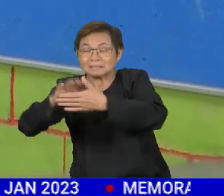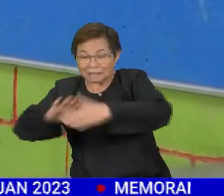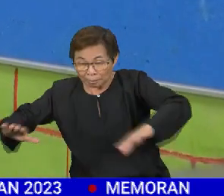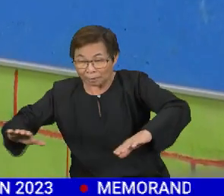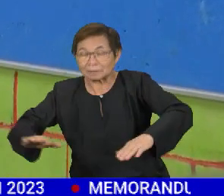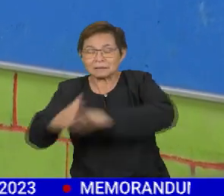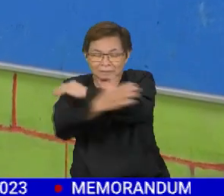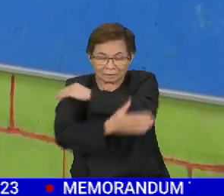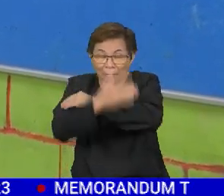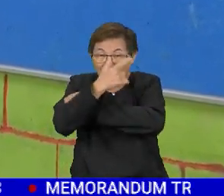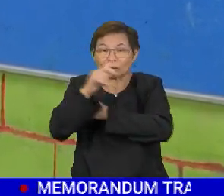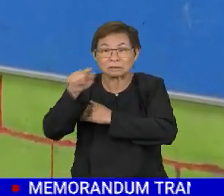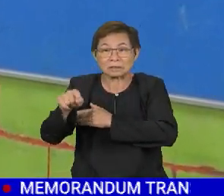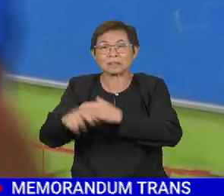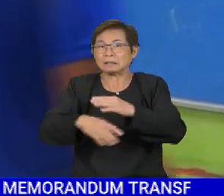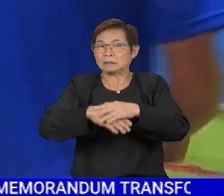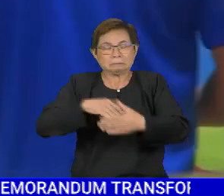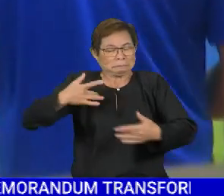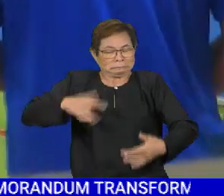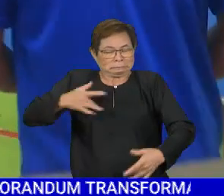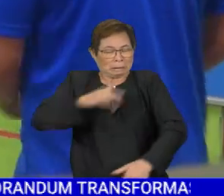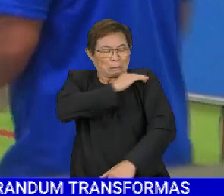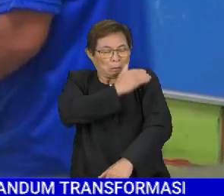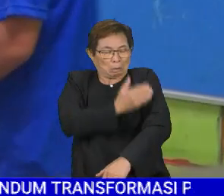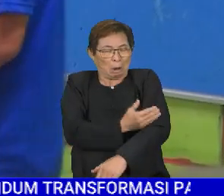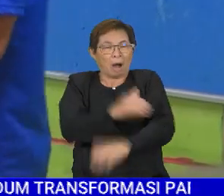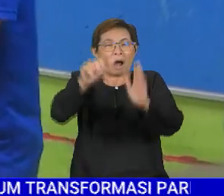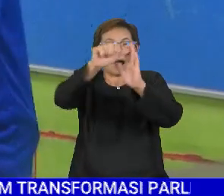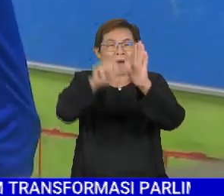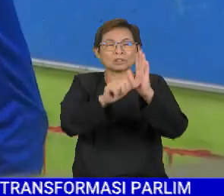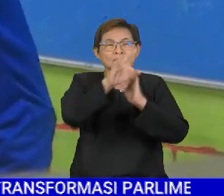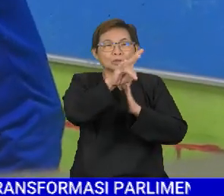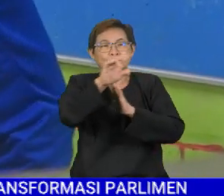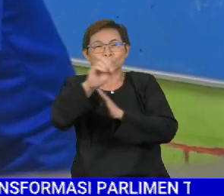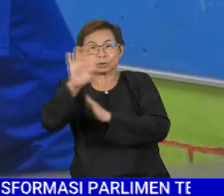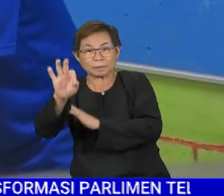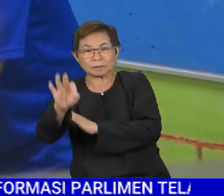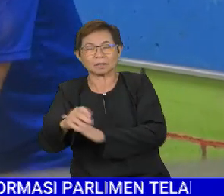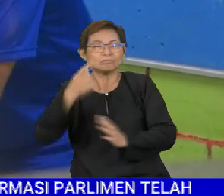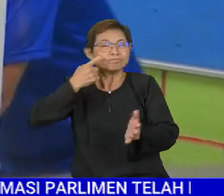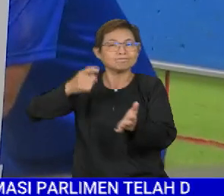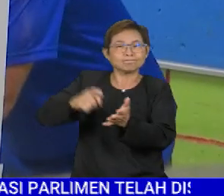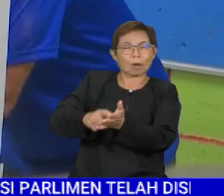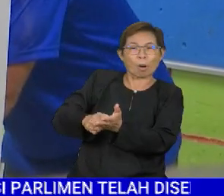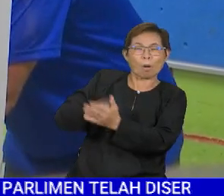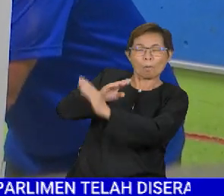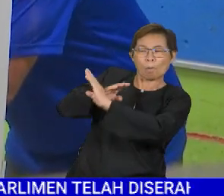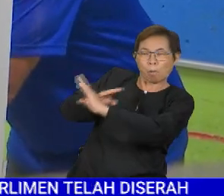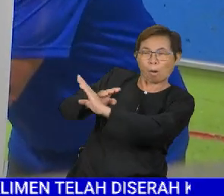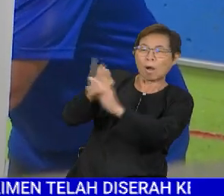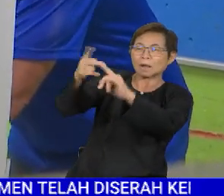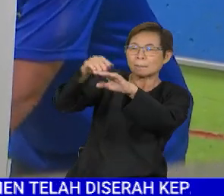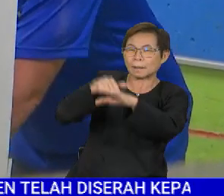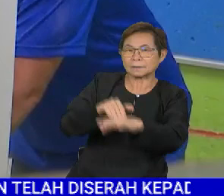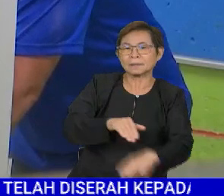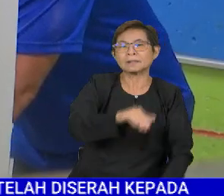memandangkan Ia adalah di luar bidang kuasa akta 709 notice ikatan juga dikemukakan kepada seruan Jaya